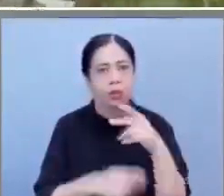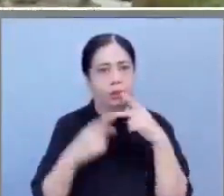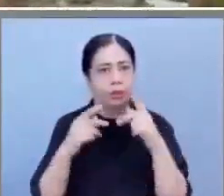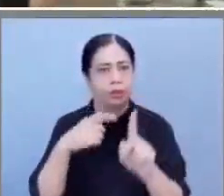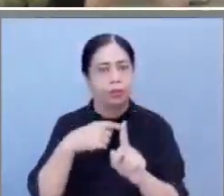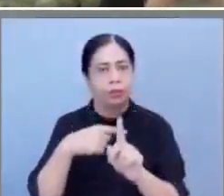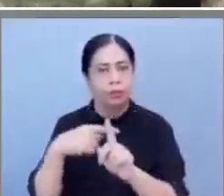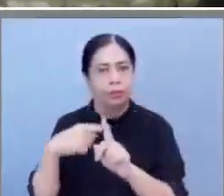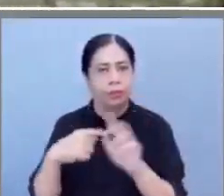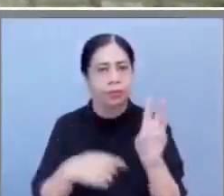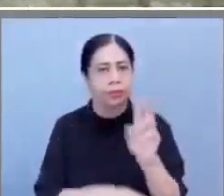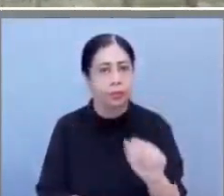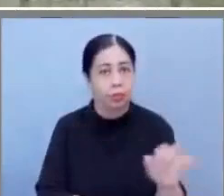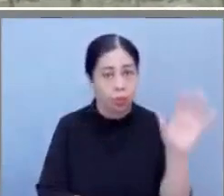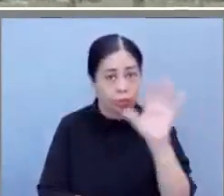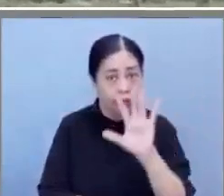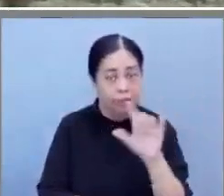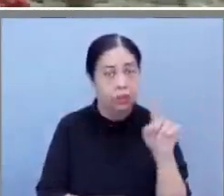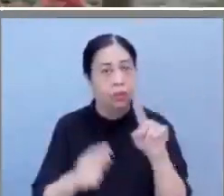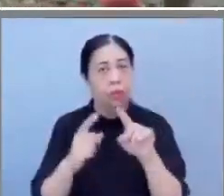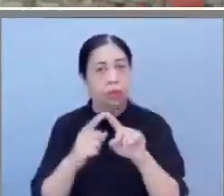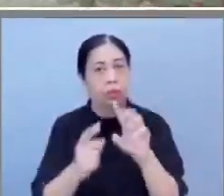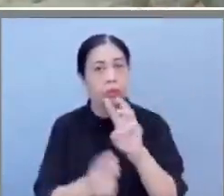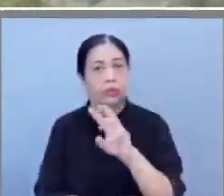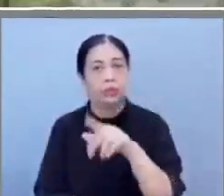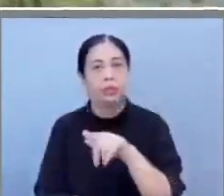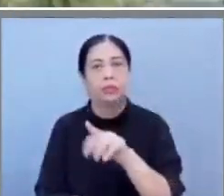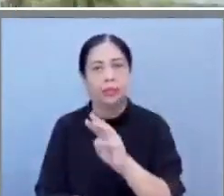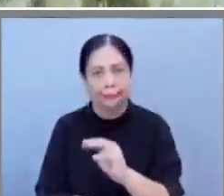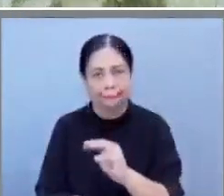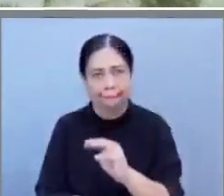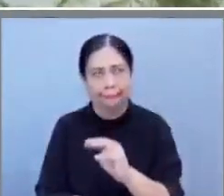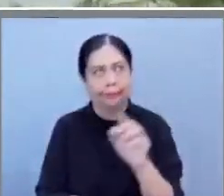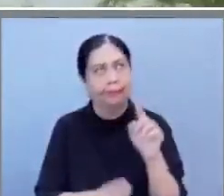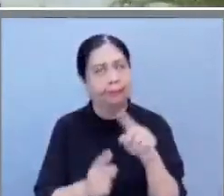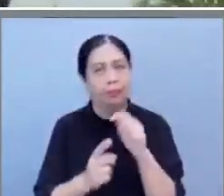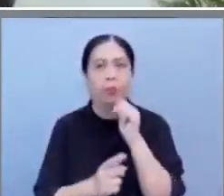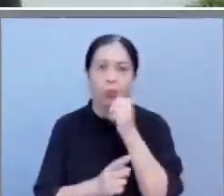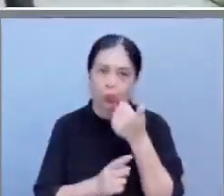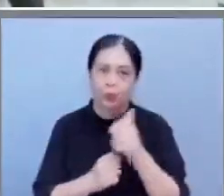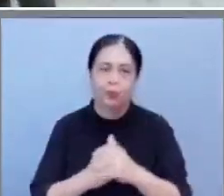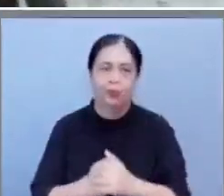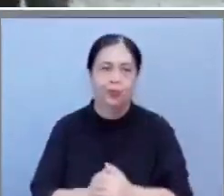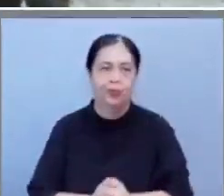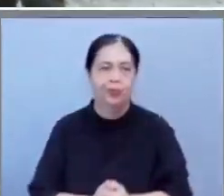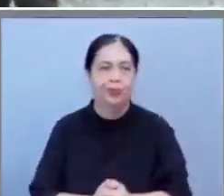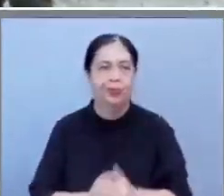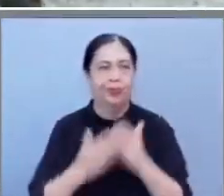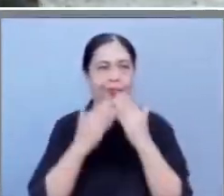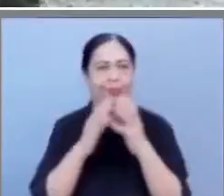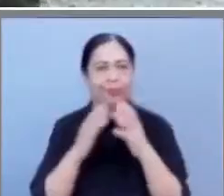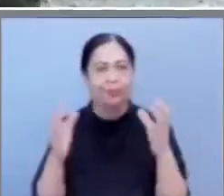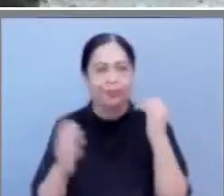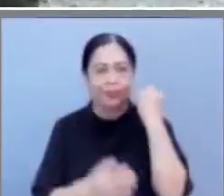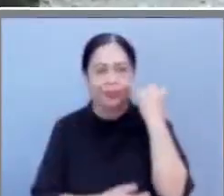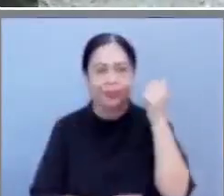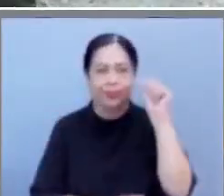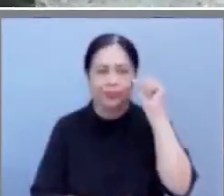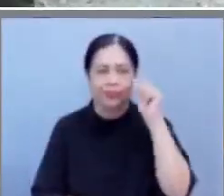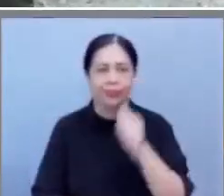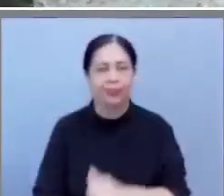umaga hanggang 6 ngi hanggang bukas po iyan Connie Ivan Maraming salamat Jonathan